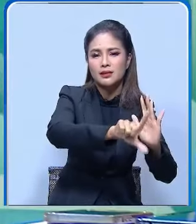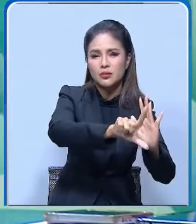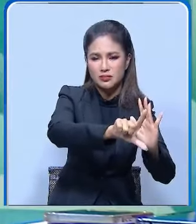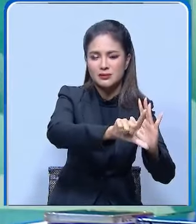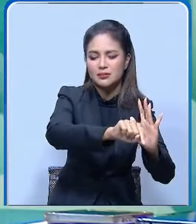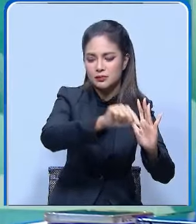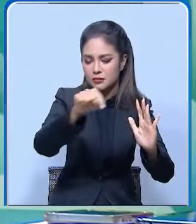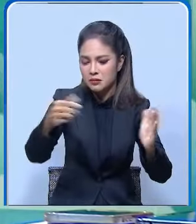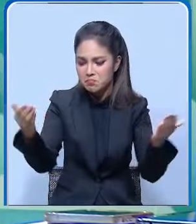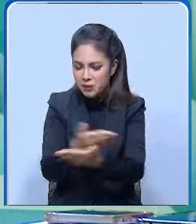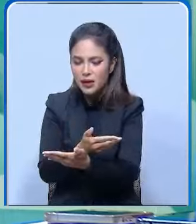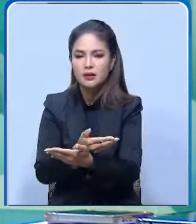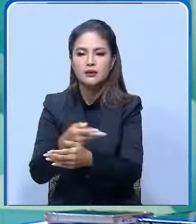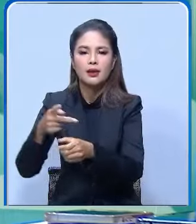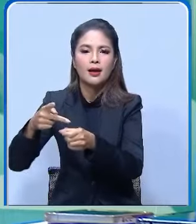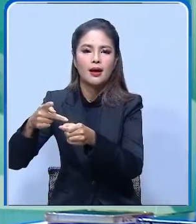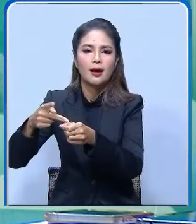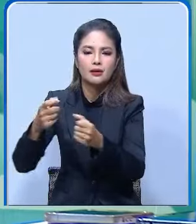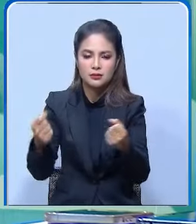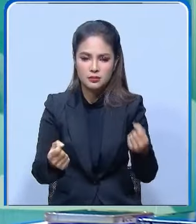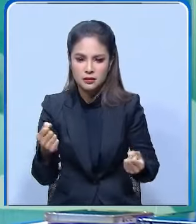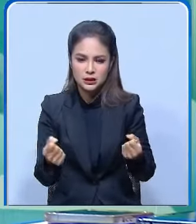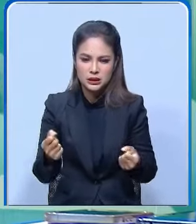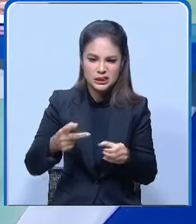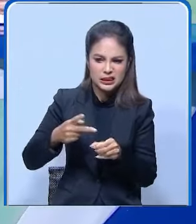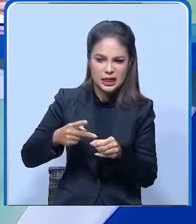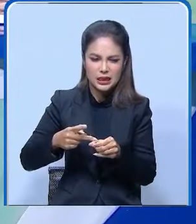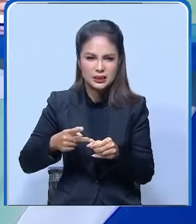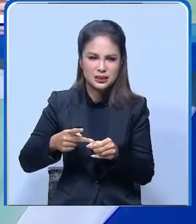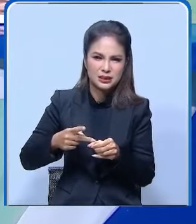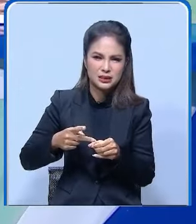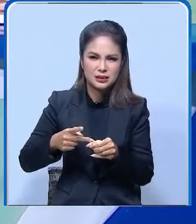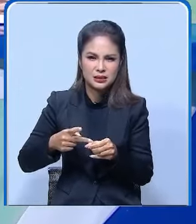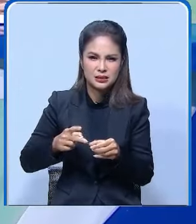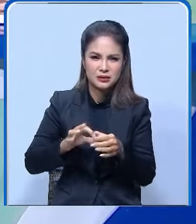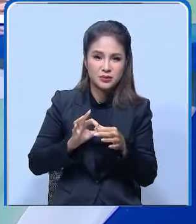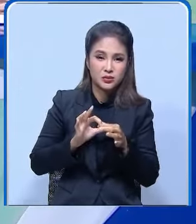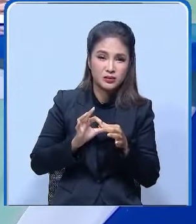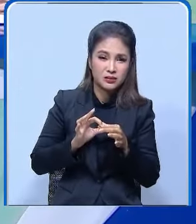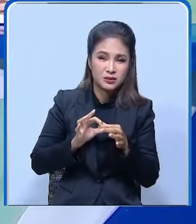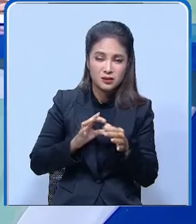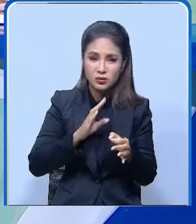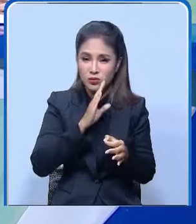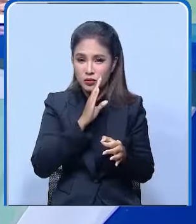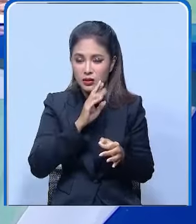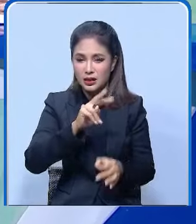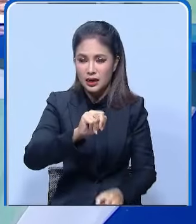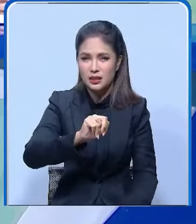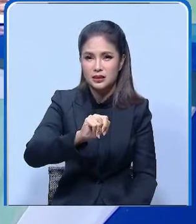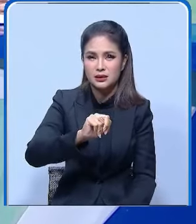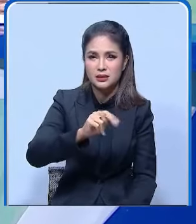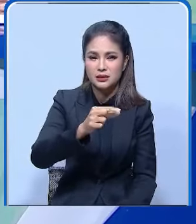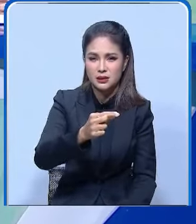ายคนที่ใช้รถติดก๊าซอยู่ก็อาจจะเกิดความไม่มั่นใจและเกิดความกังวลใจ ถ้าลงลึกไปเนี่ยพูดถึง NGV เฉพาะว่